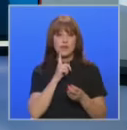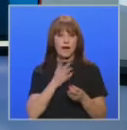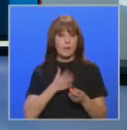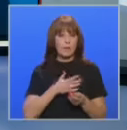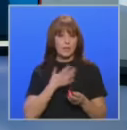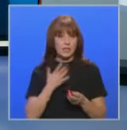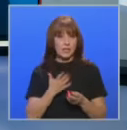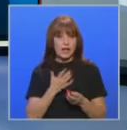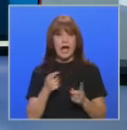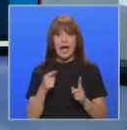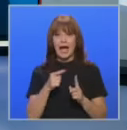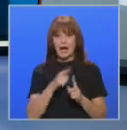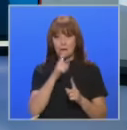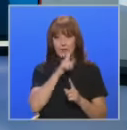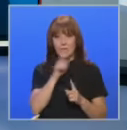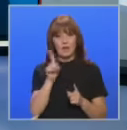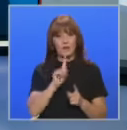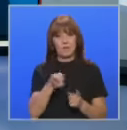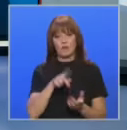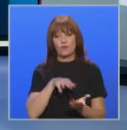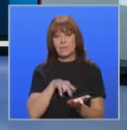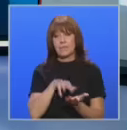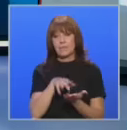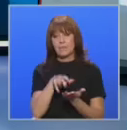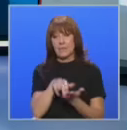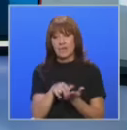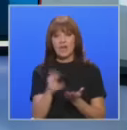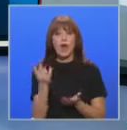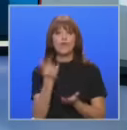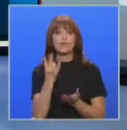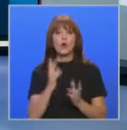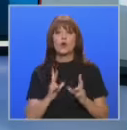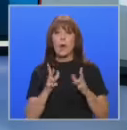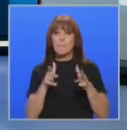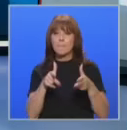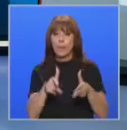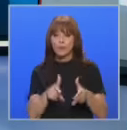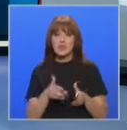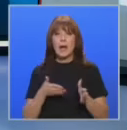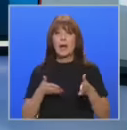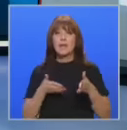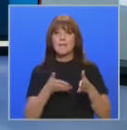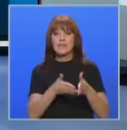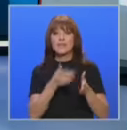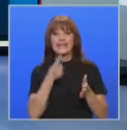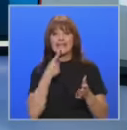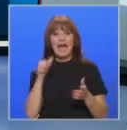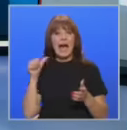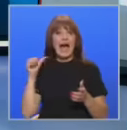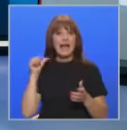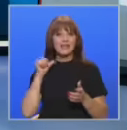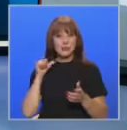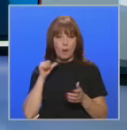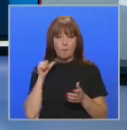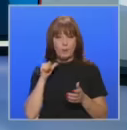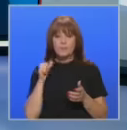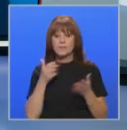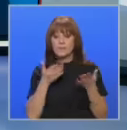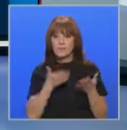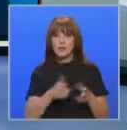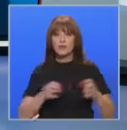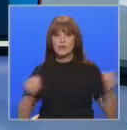и към момента е непроходим. Втория е моста по пътя към Ахтопо. Средният сегмент на този мост се срина на